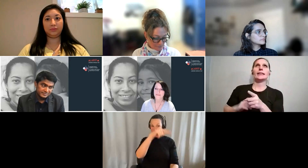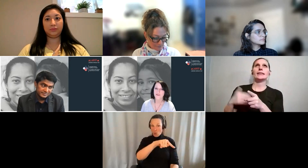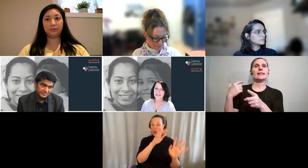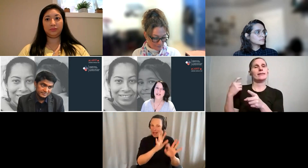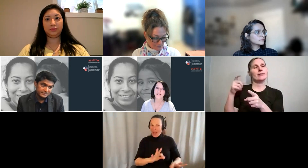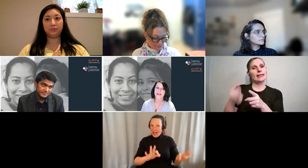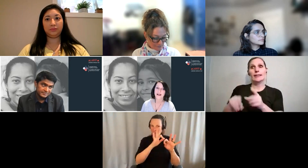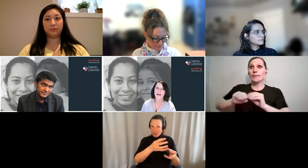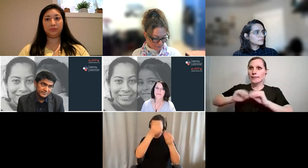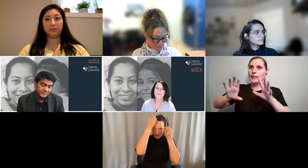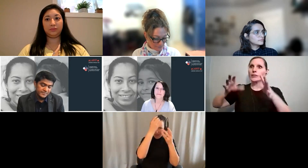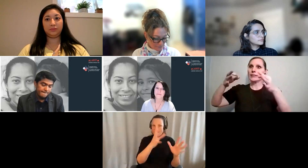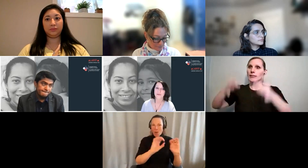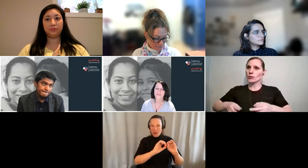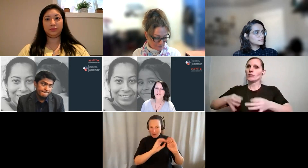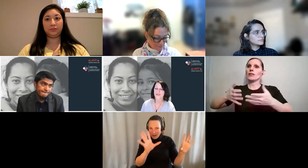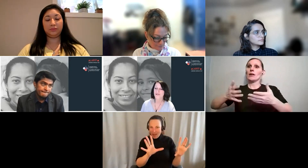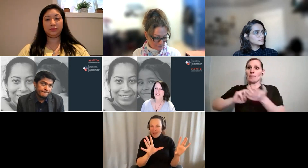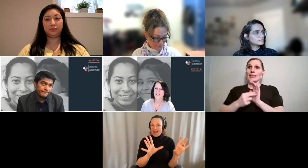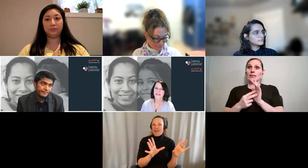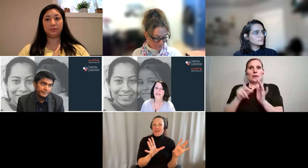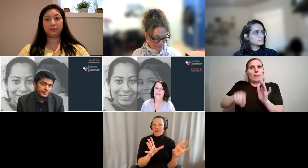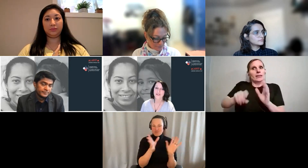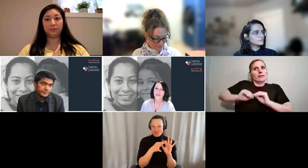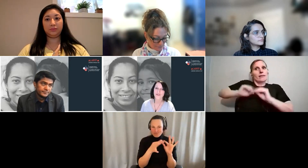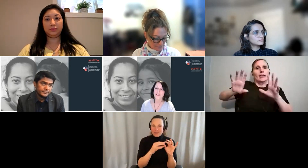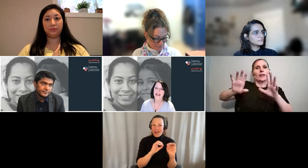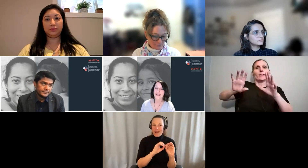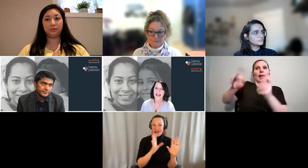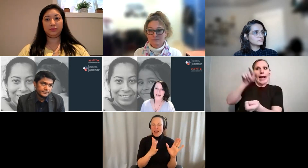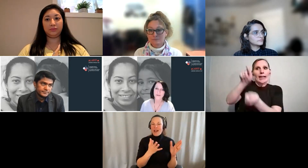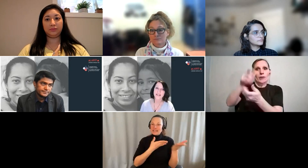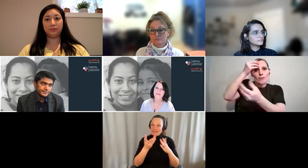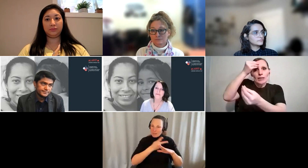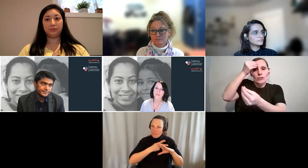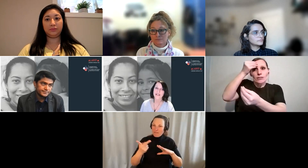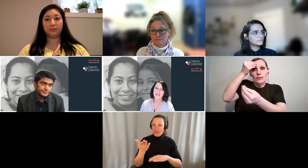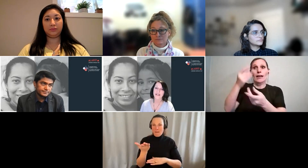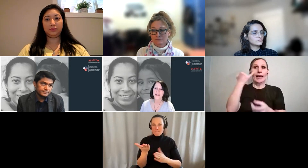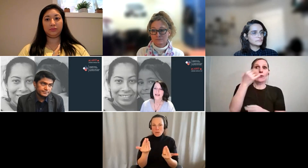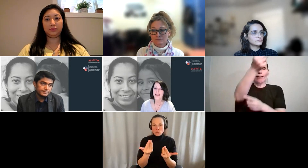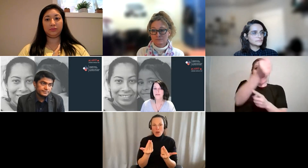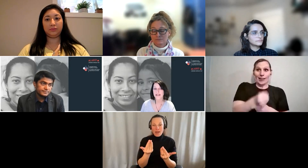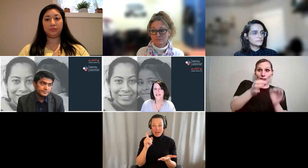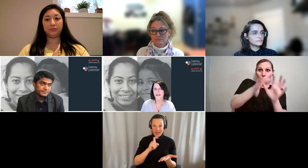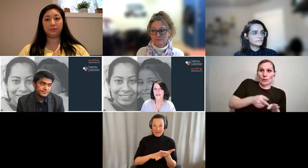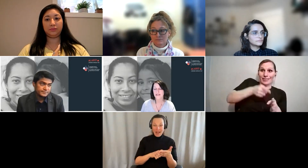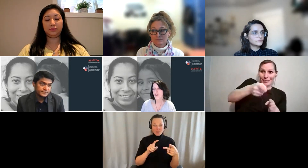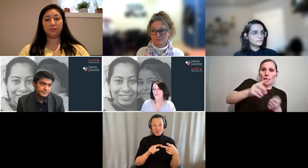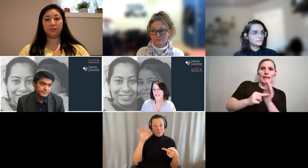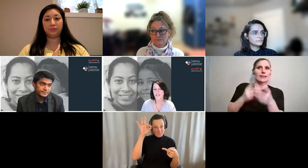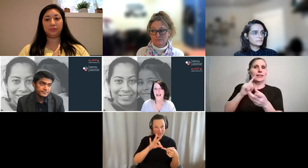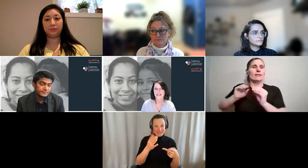ça exige de l'information. Des services professionnels assurent cette précision d'information et